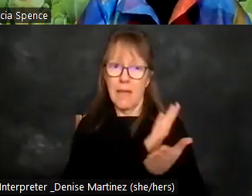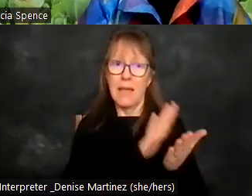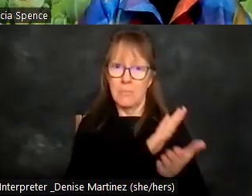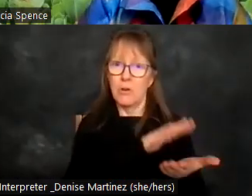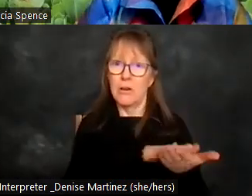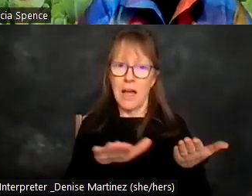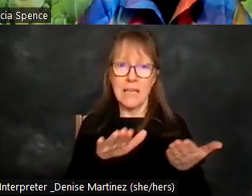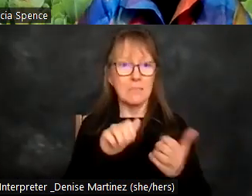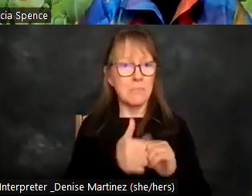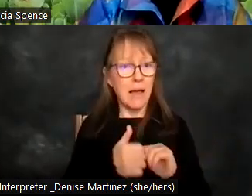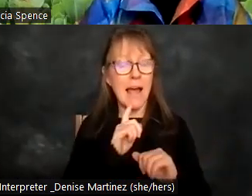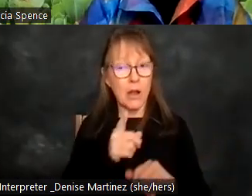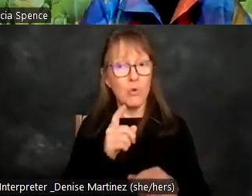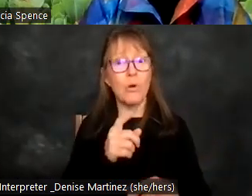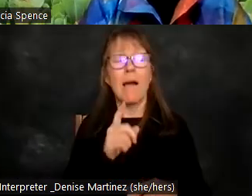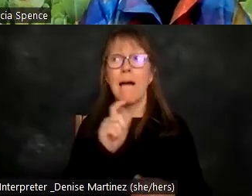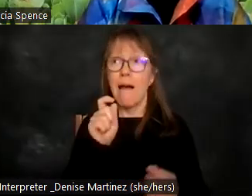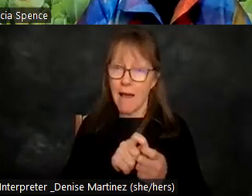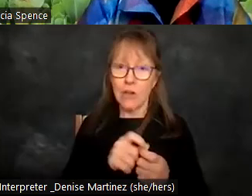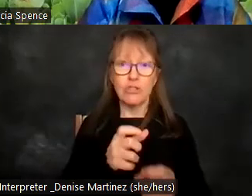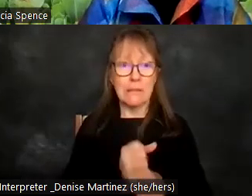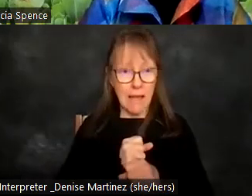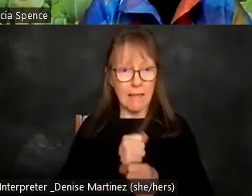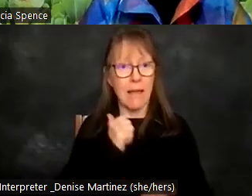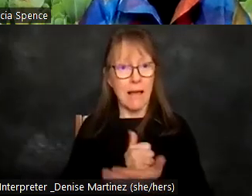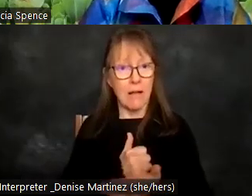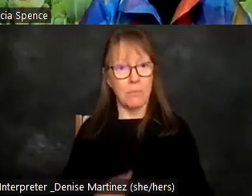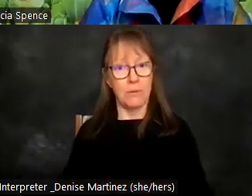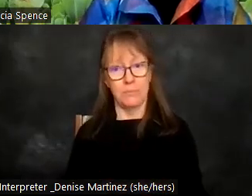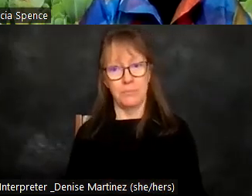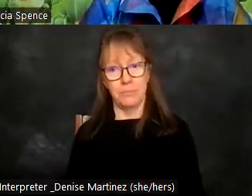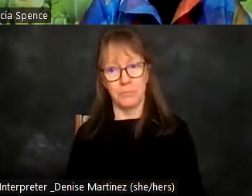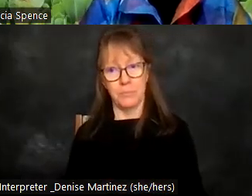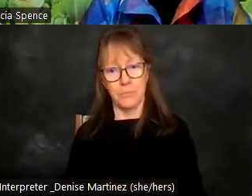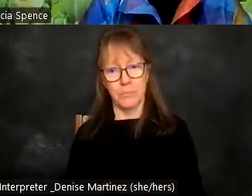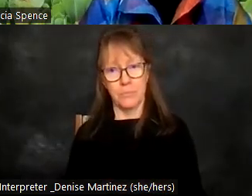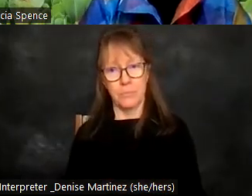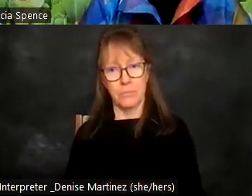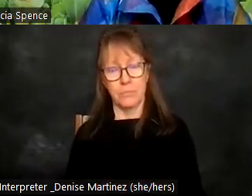un bel bagage dans le papier, mais qui j'ai mon joindre aide ça. Merci. Catherine. Merci, Catherine.